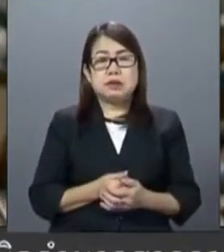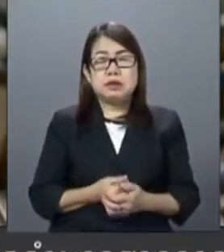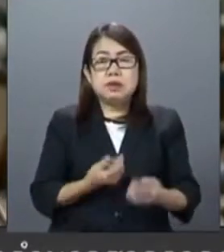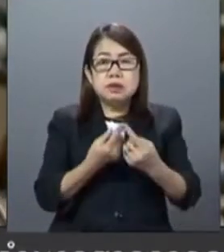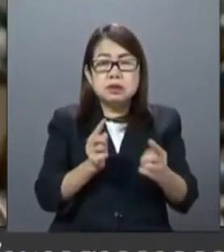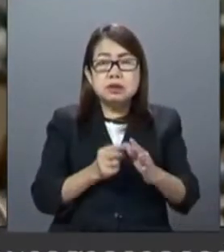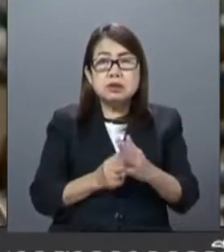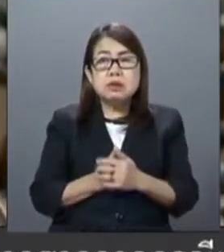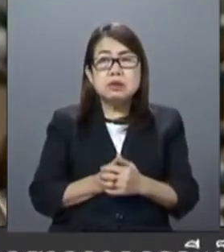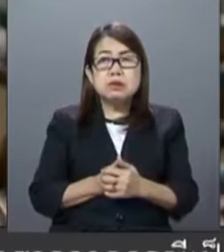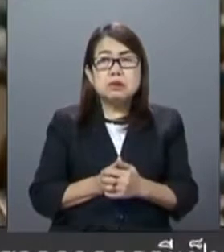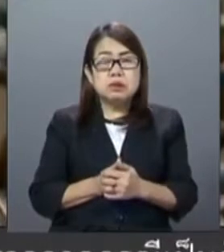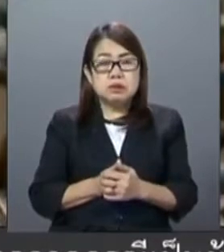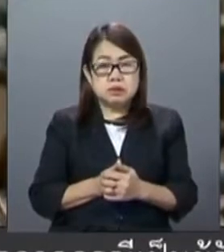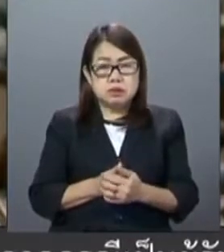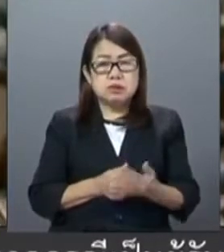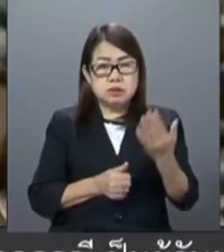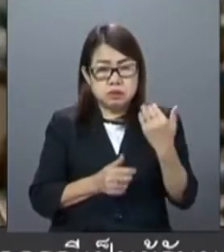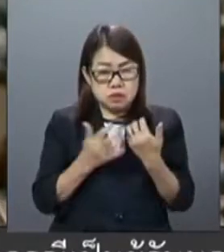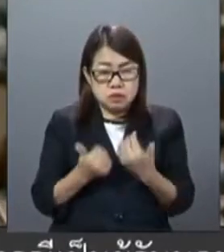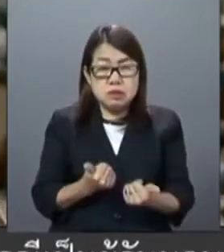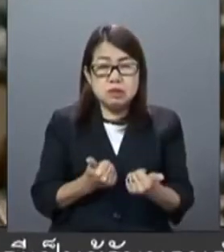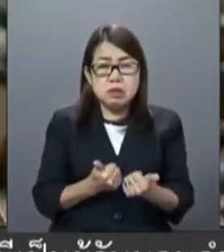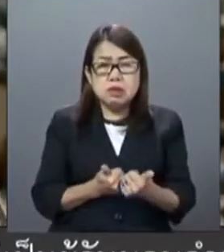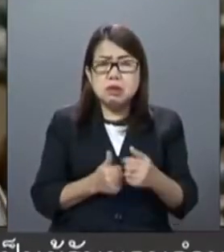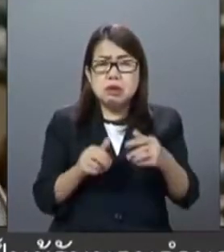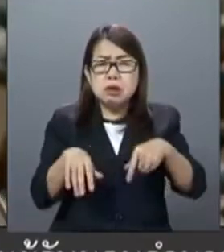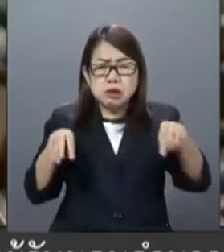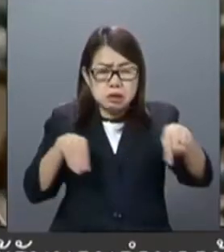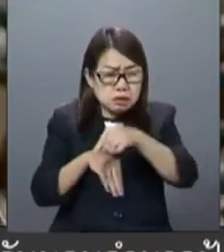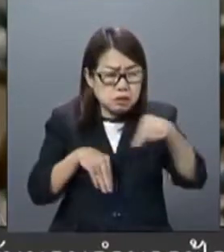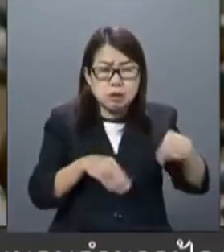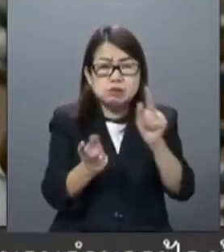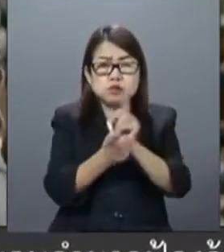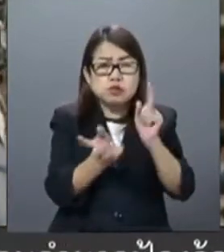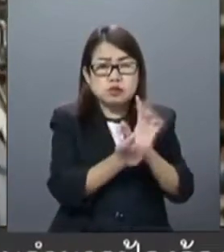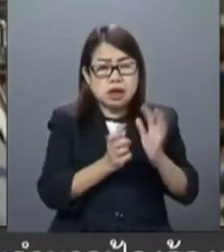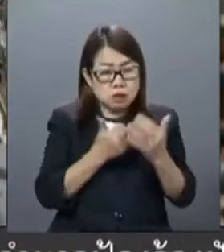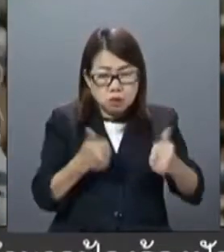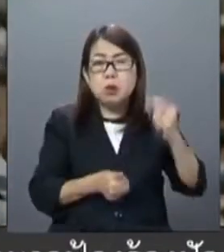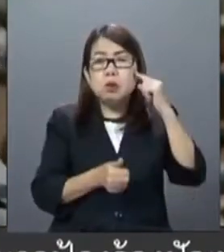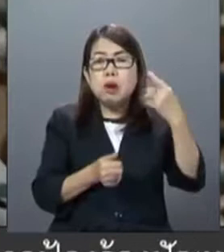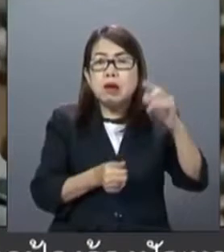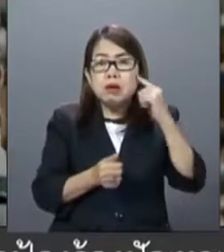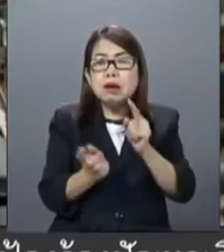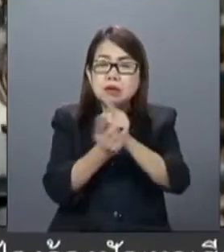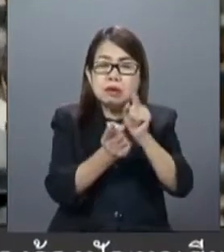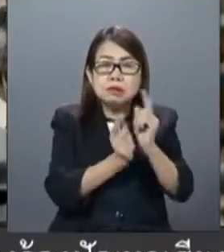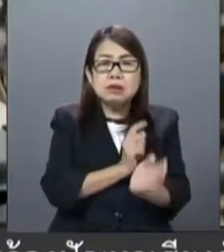เก็บพี่